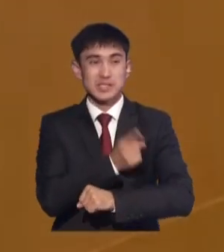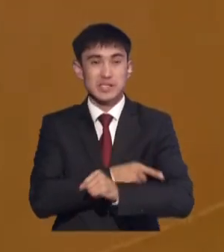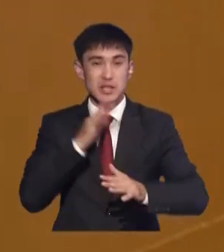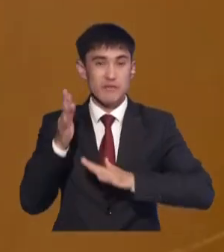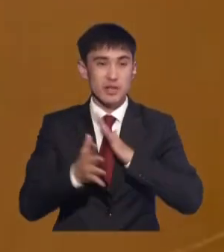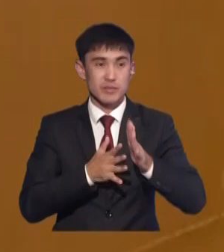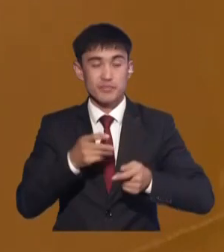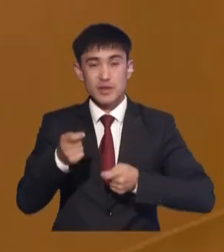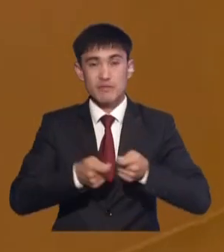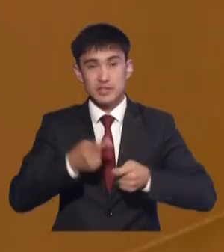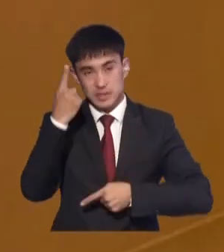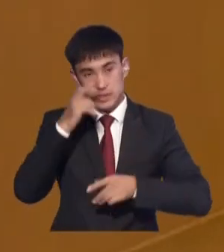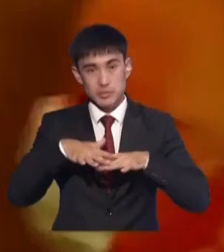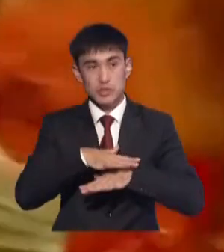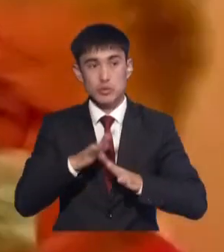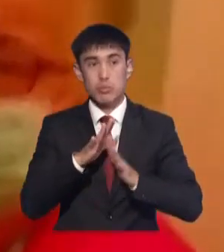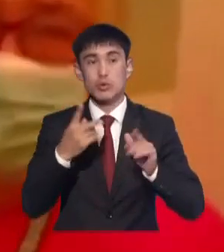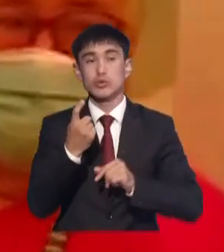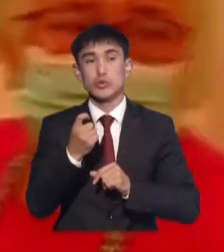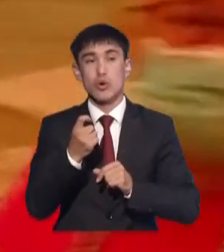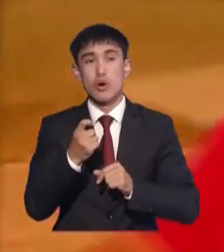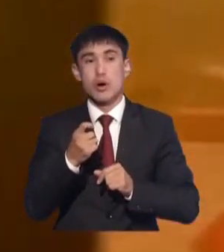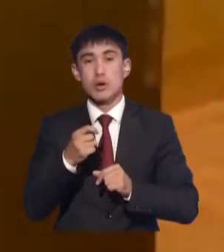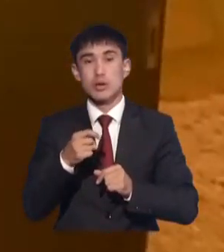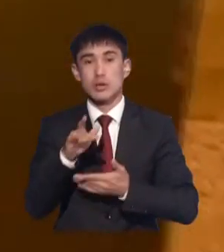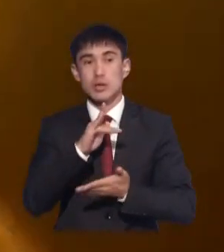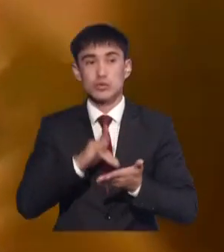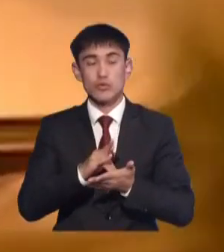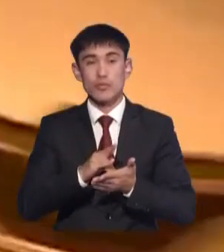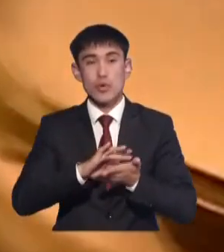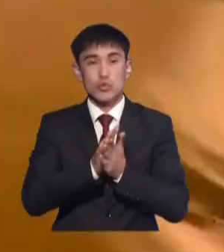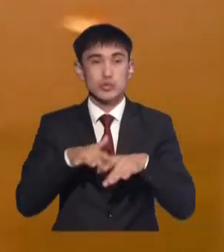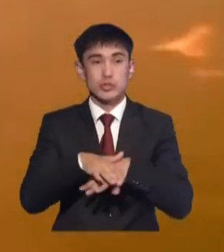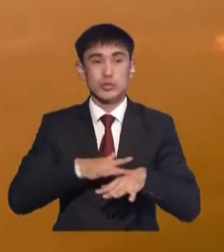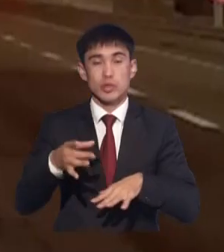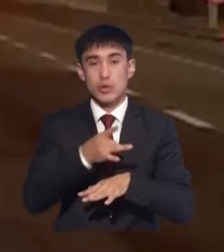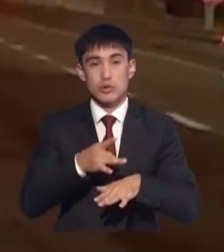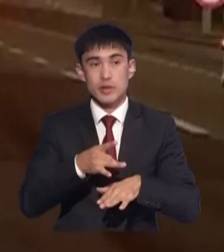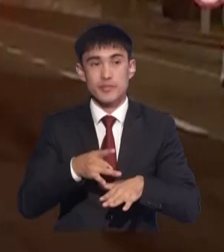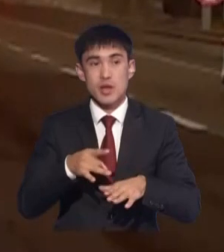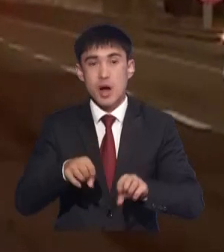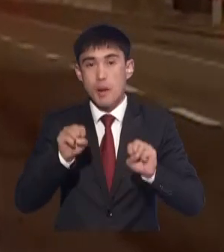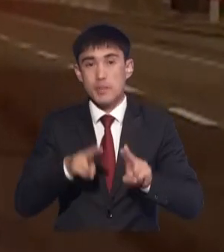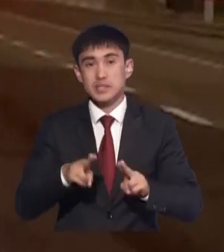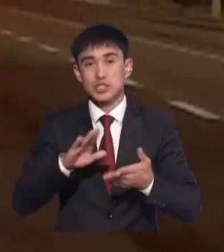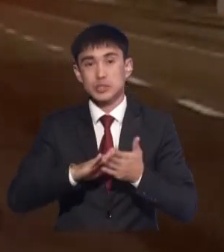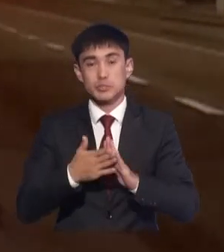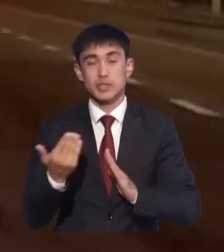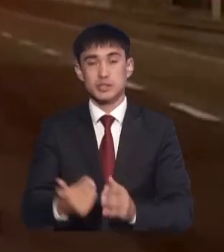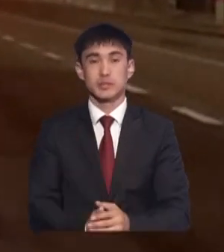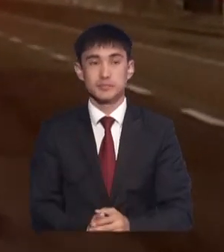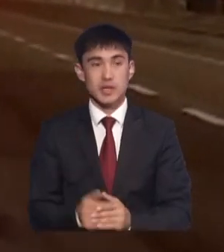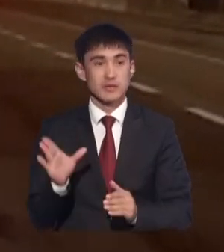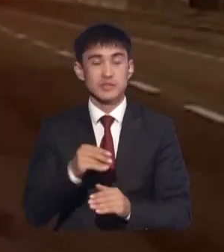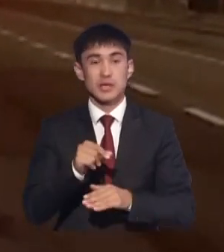ветром. Власти страны сообщили, что более 100 муниципалитетов, включая густонаселенные районы, находятся в зоне чрезвычайного риска.